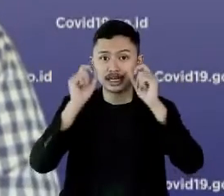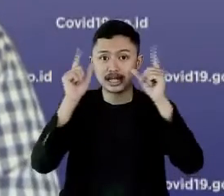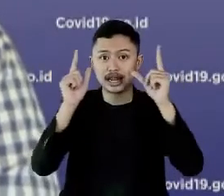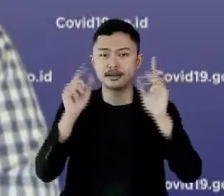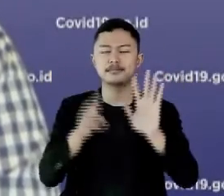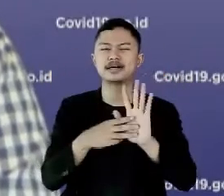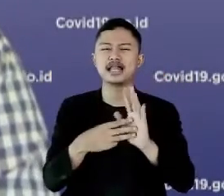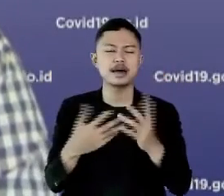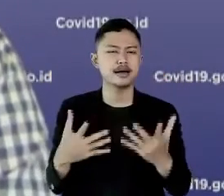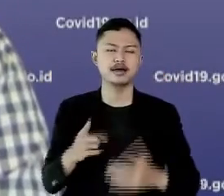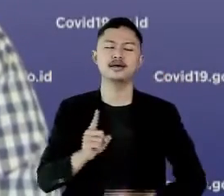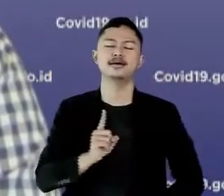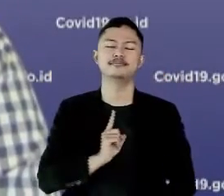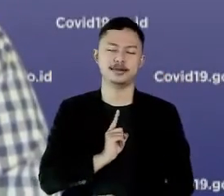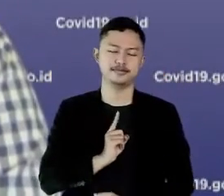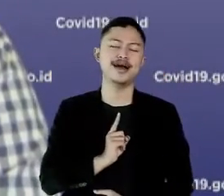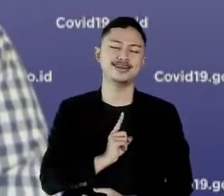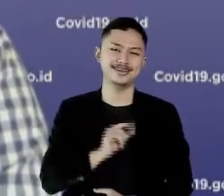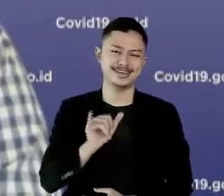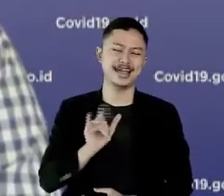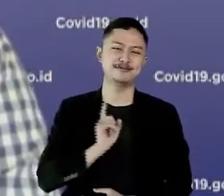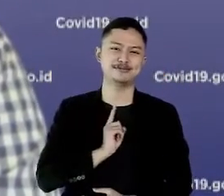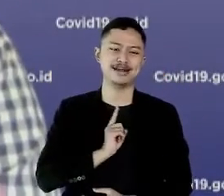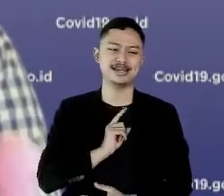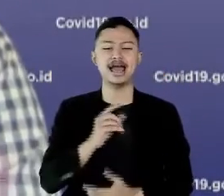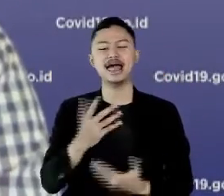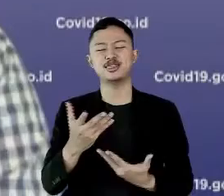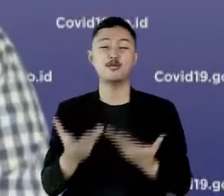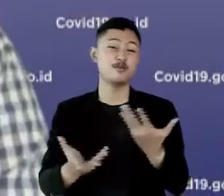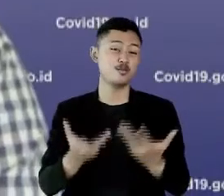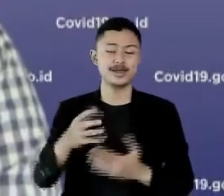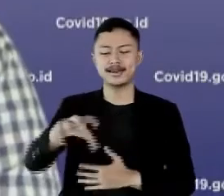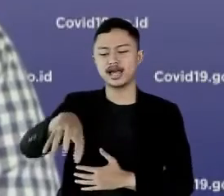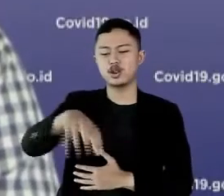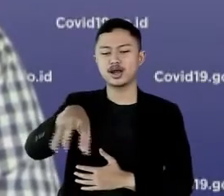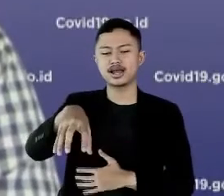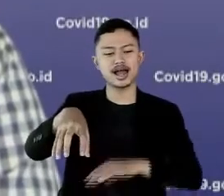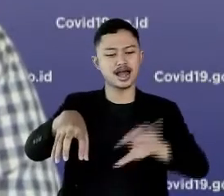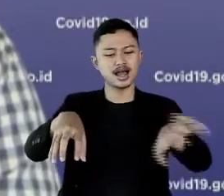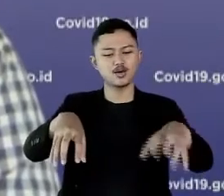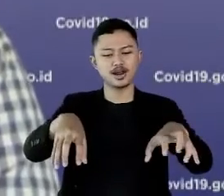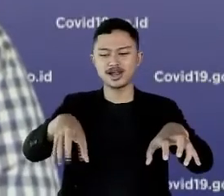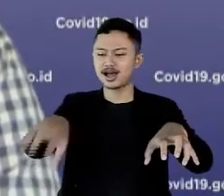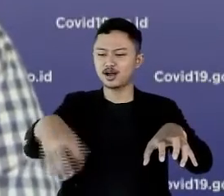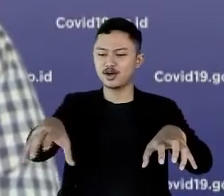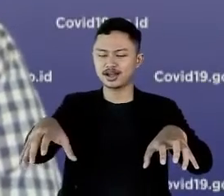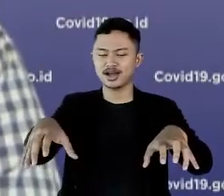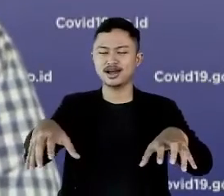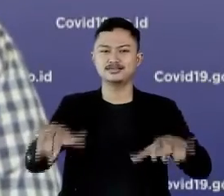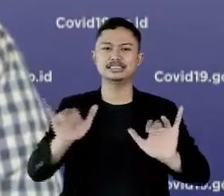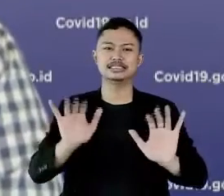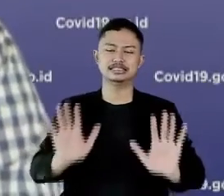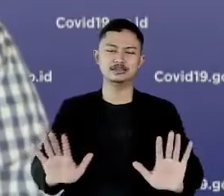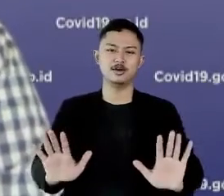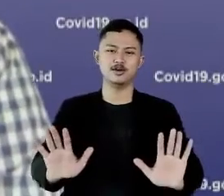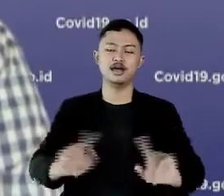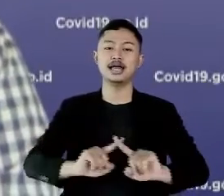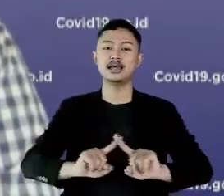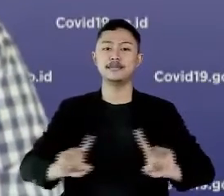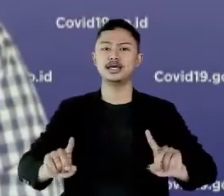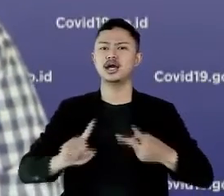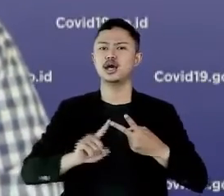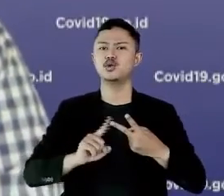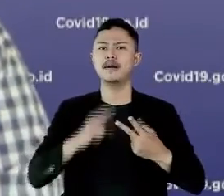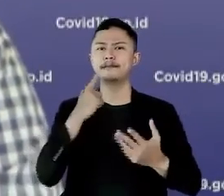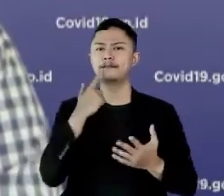wilayah privat ya, wilayah individu atau kemudian wilayah keluarga lah gitu ya, di antara keluarga saling mengingatkan. Tetapi menurut saya juga ada